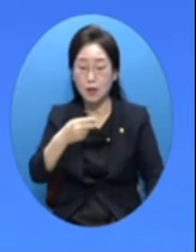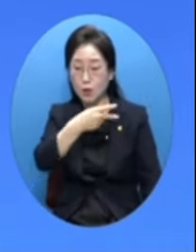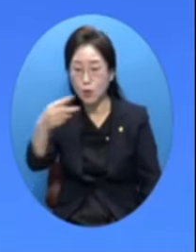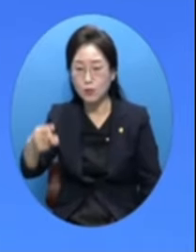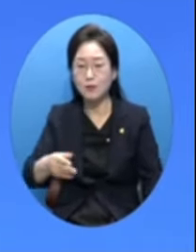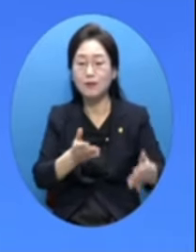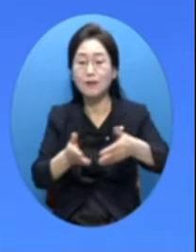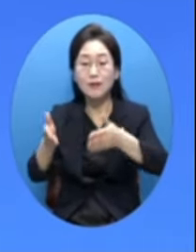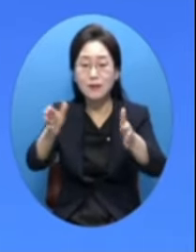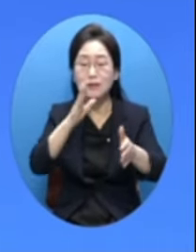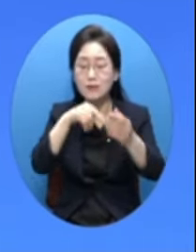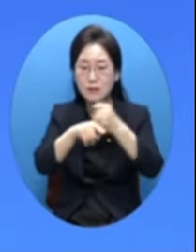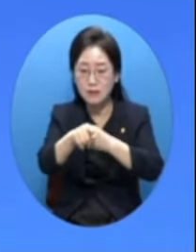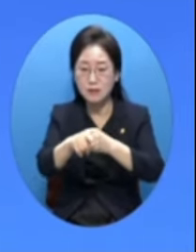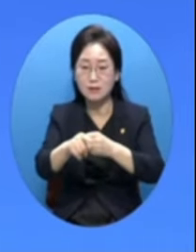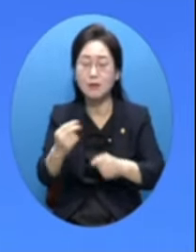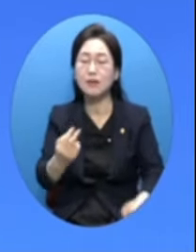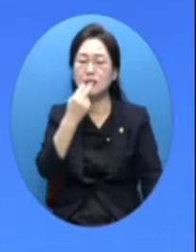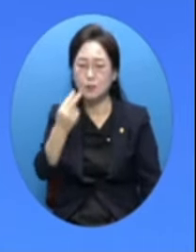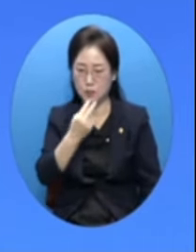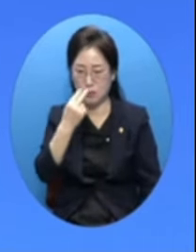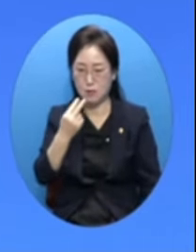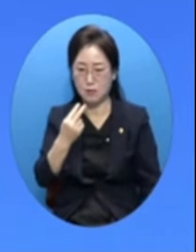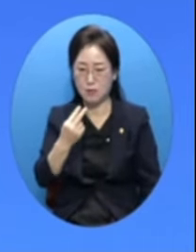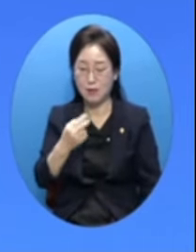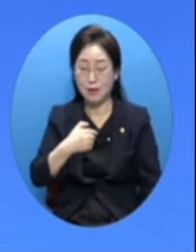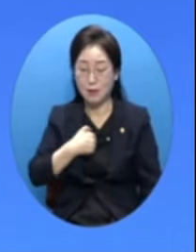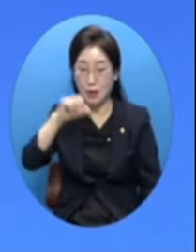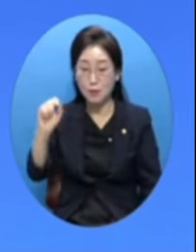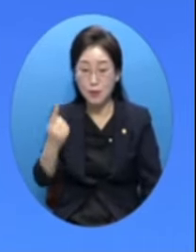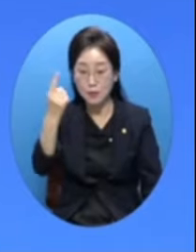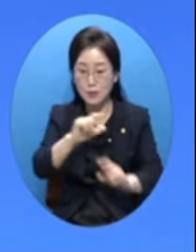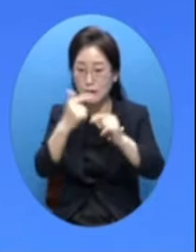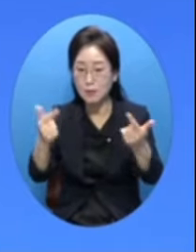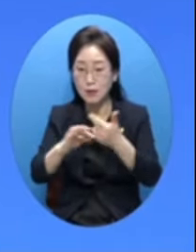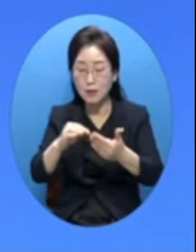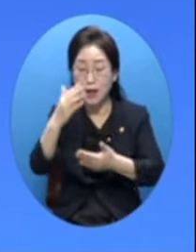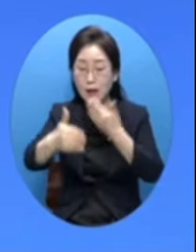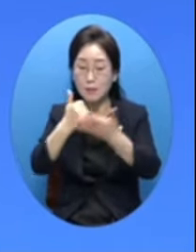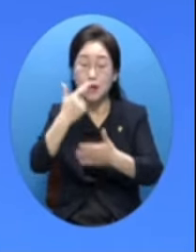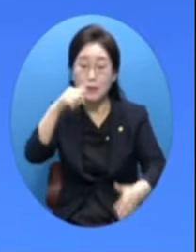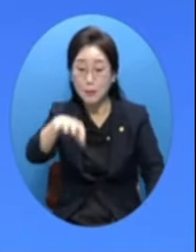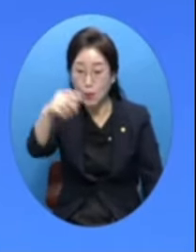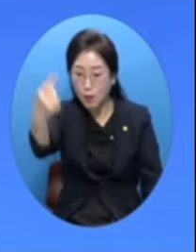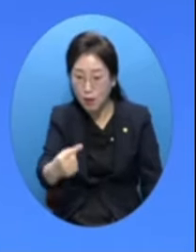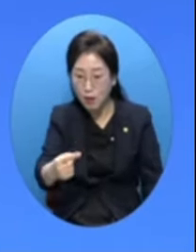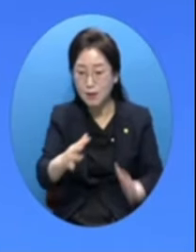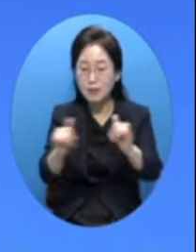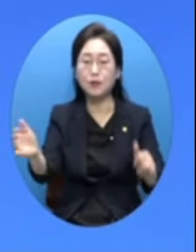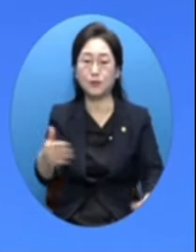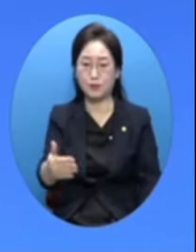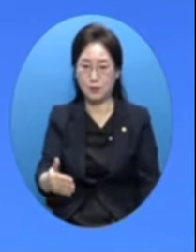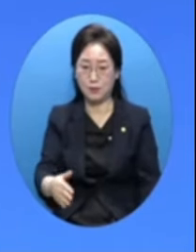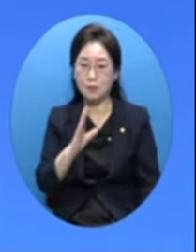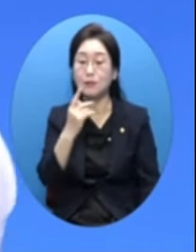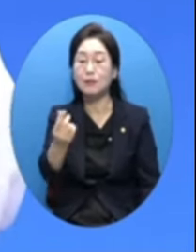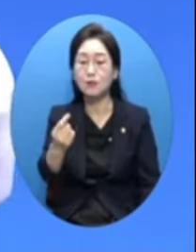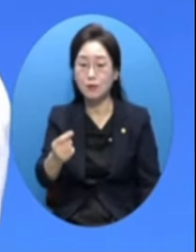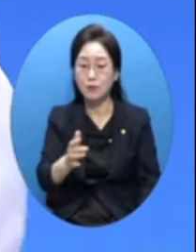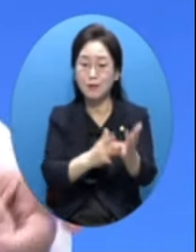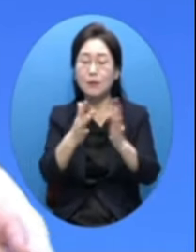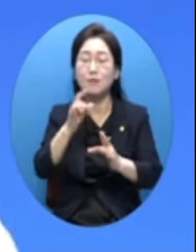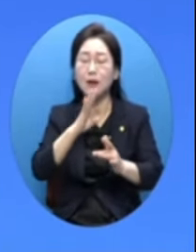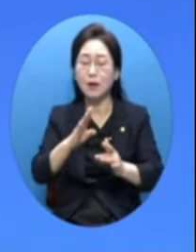길이요 진리요 생명이니 나로 말미암지 않고는 아버지께로 올 자가 없느니라. 그렇습니다. 예수님만이 우리의 유일한